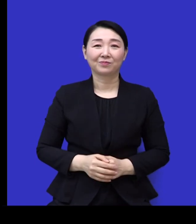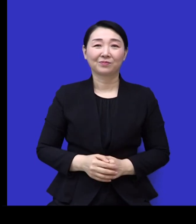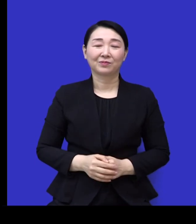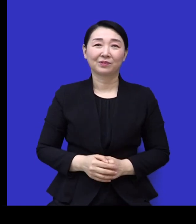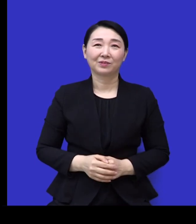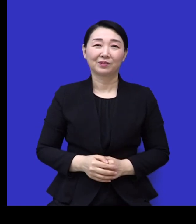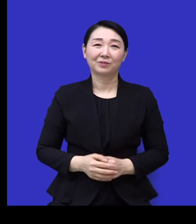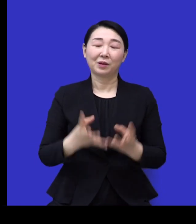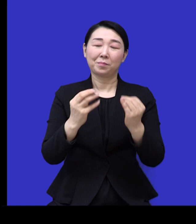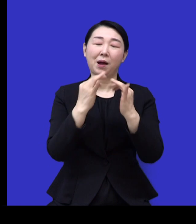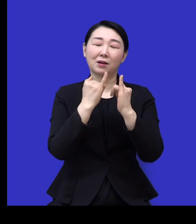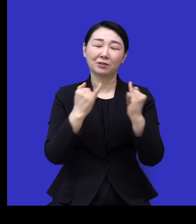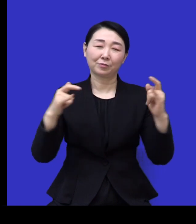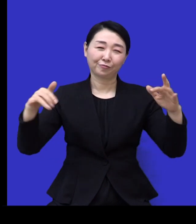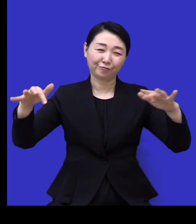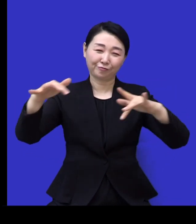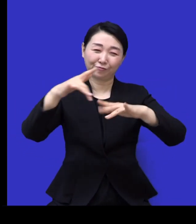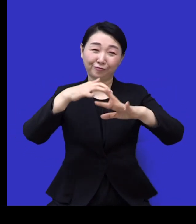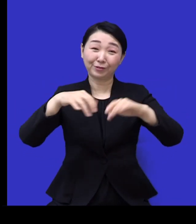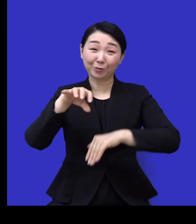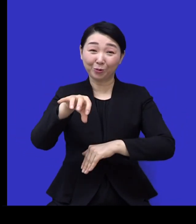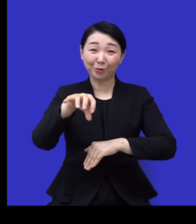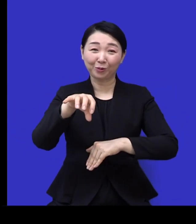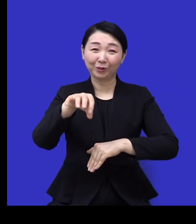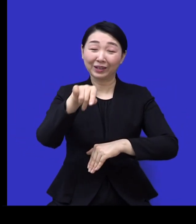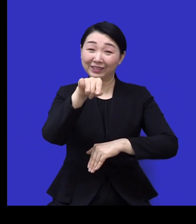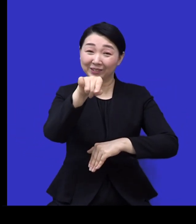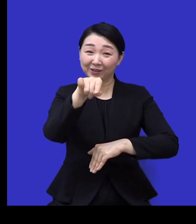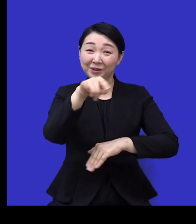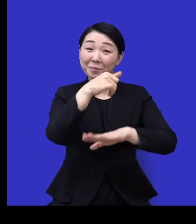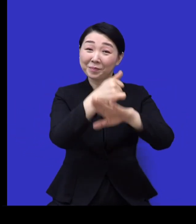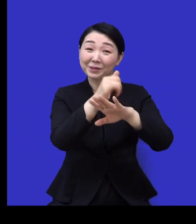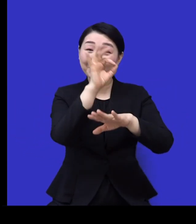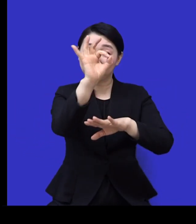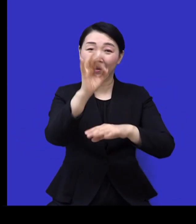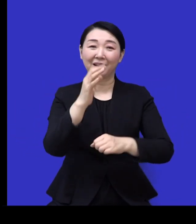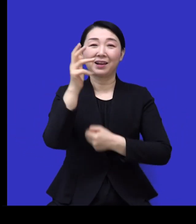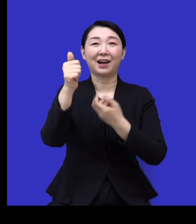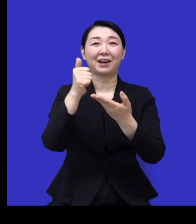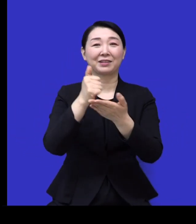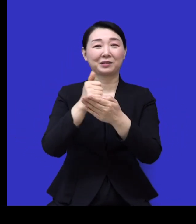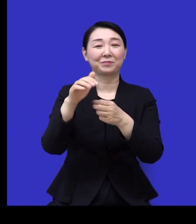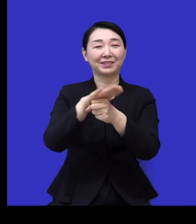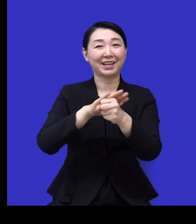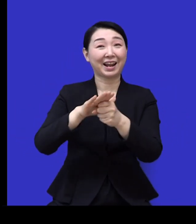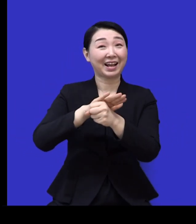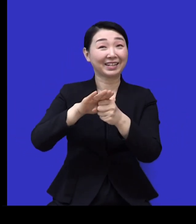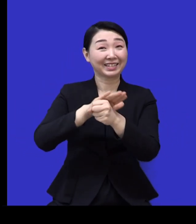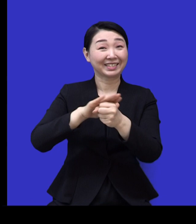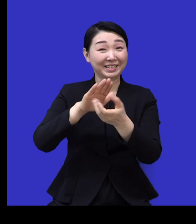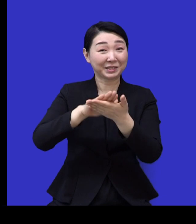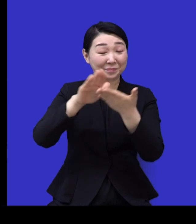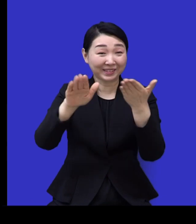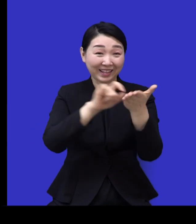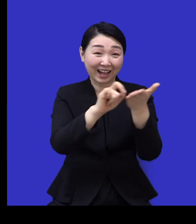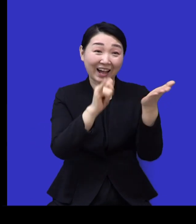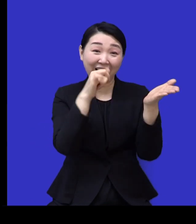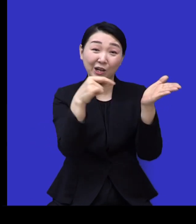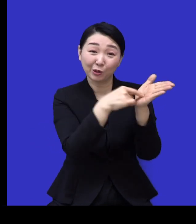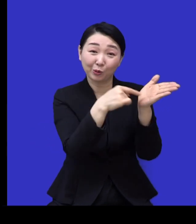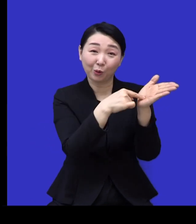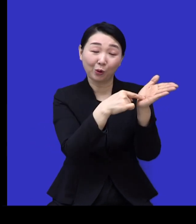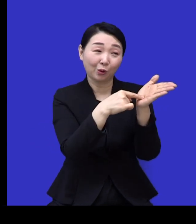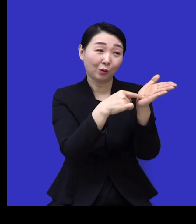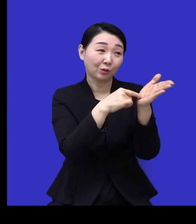수많은 사람들이 오가는 대합실이었는데 예. 저기에 끝에 보면 하나님은 사랑이십니다 이렇게 써 있는데 저